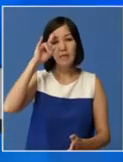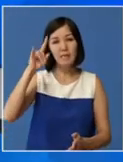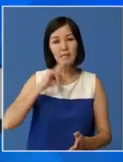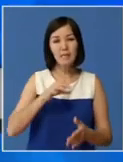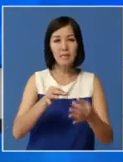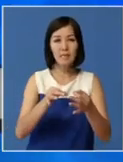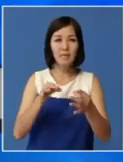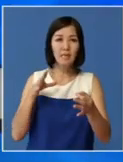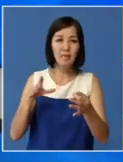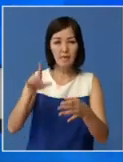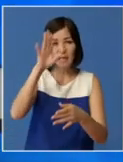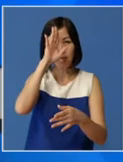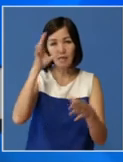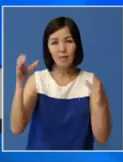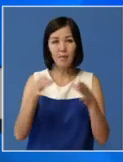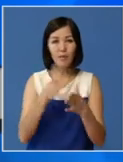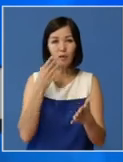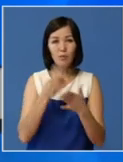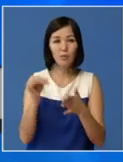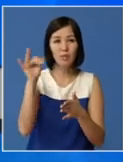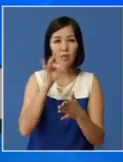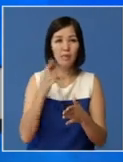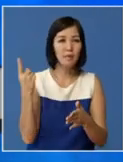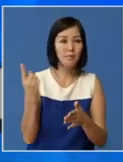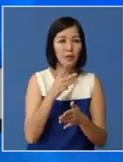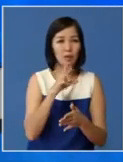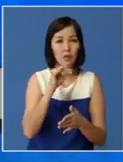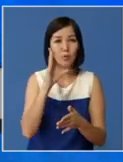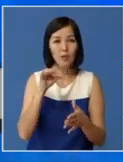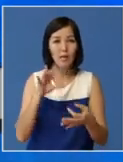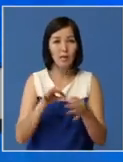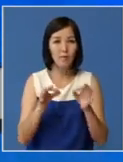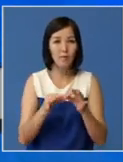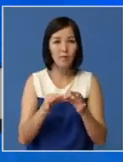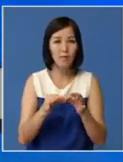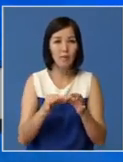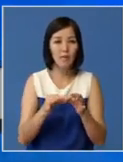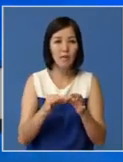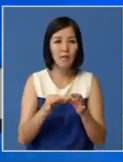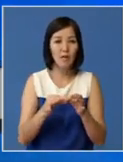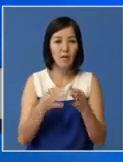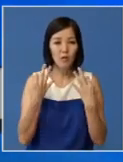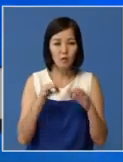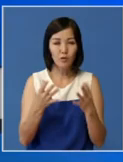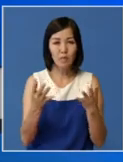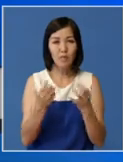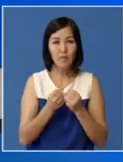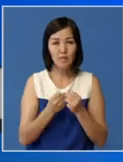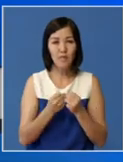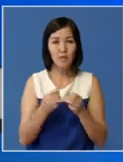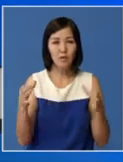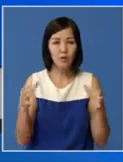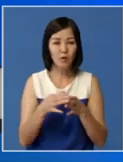Қазақстанның садақ атудан ерлер командасы өз тарихында тұңғыш рет Токио олимпиадасына өнер көрсету құқына ие болды. Толық